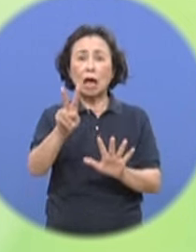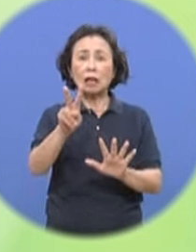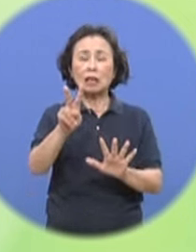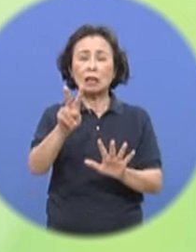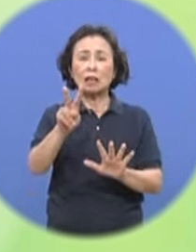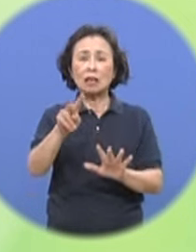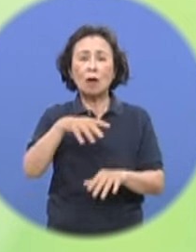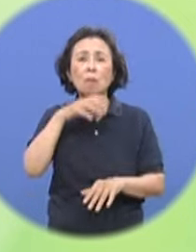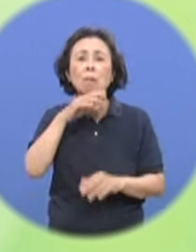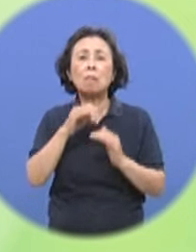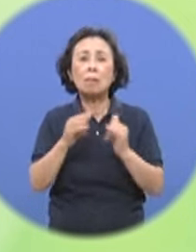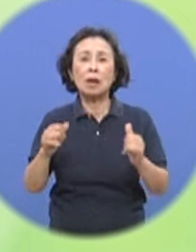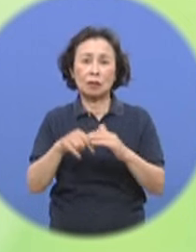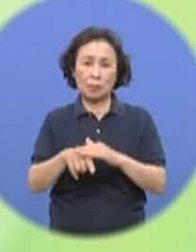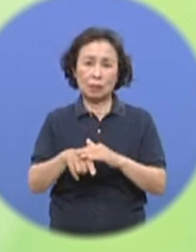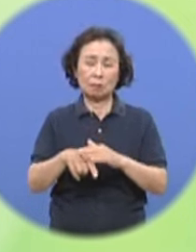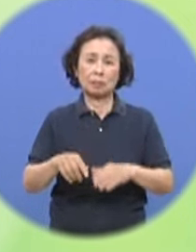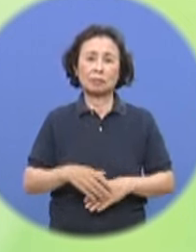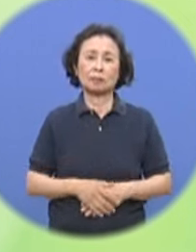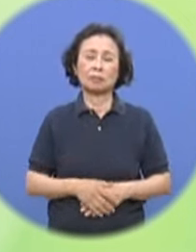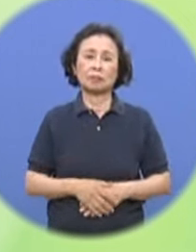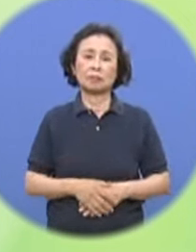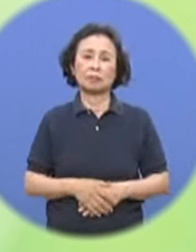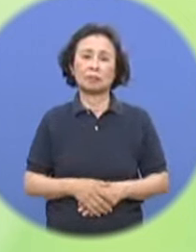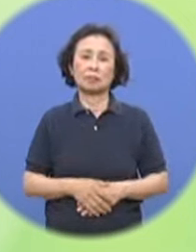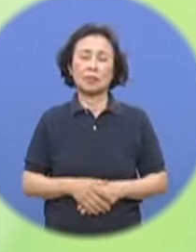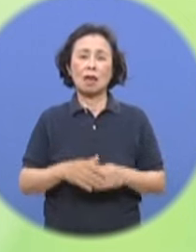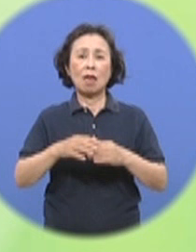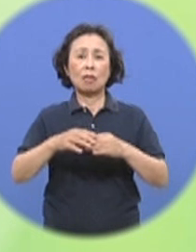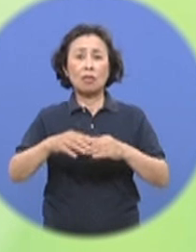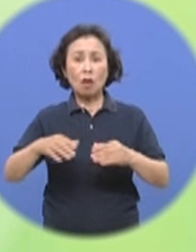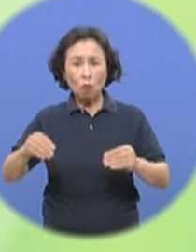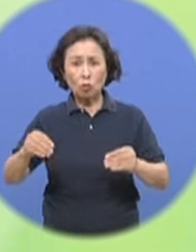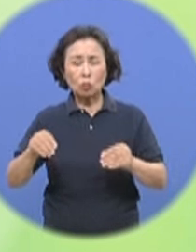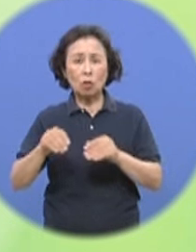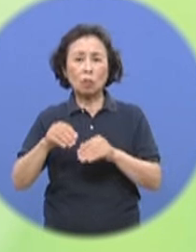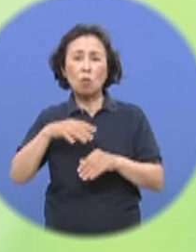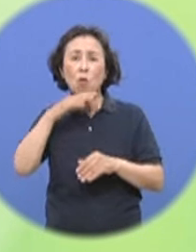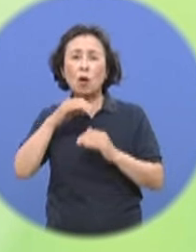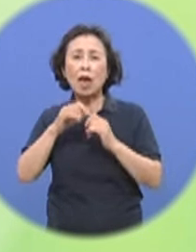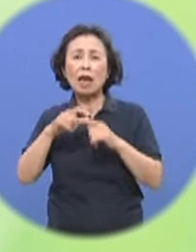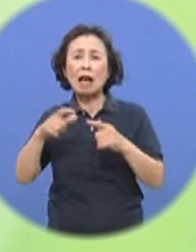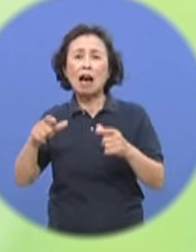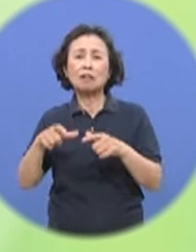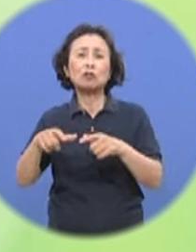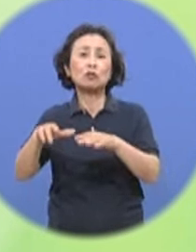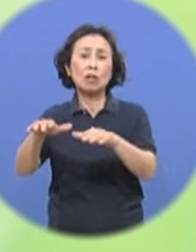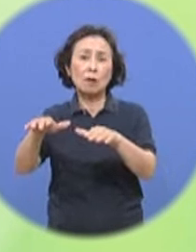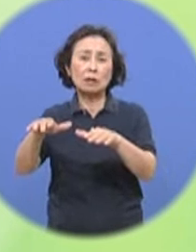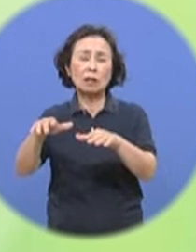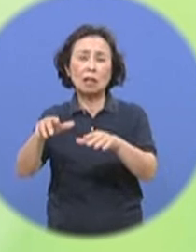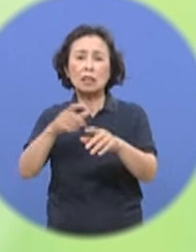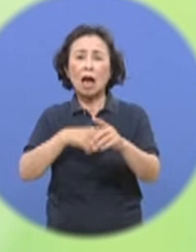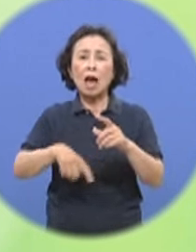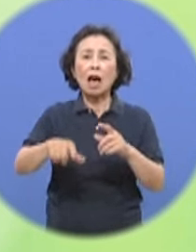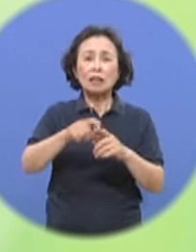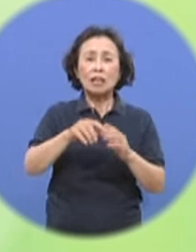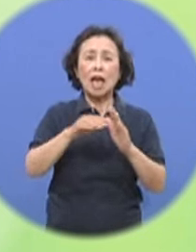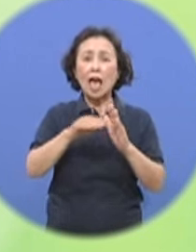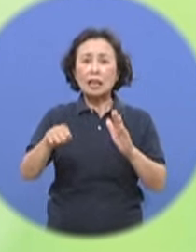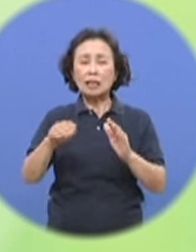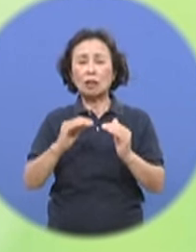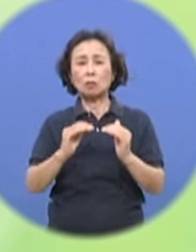えることになります。全国でも高齢化が進みますが、和歌山県では全国平均と比べ